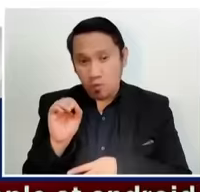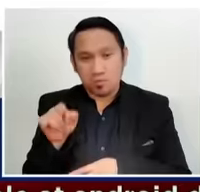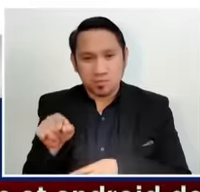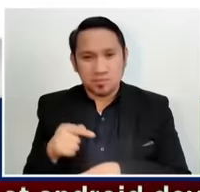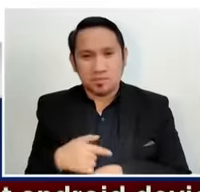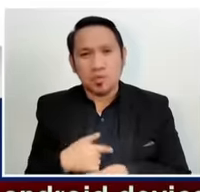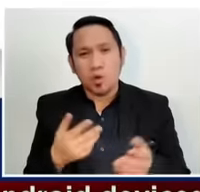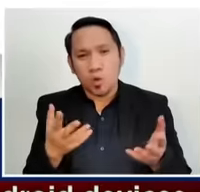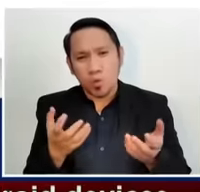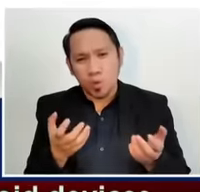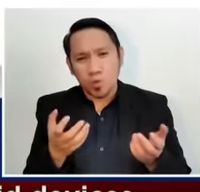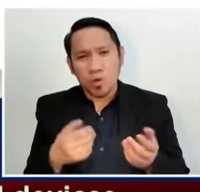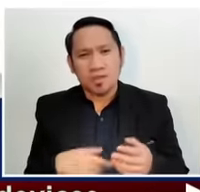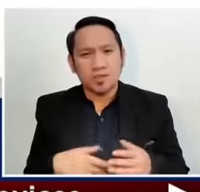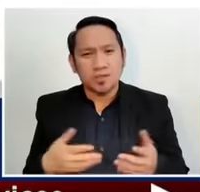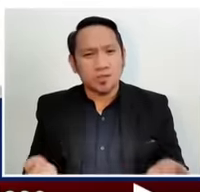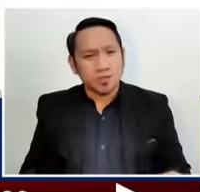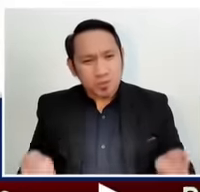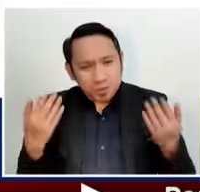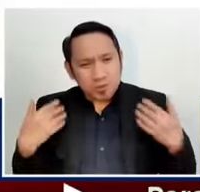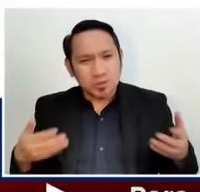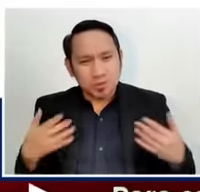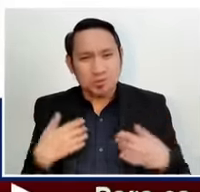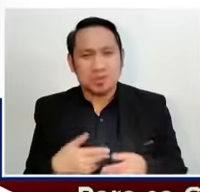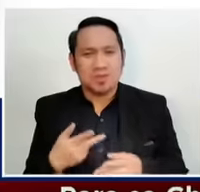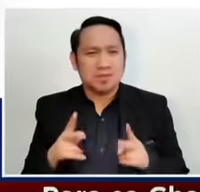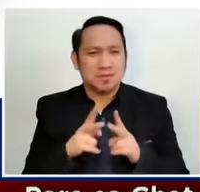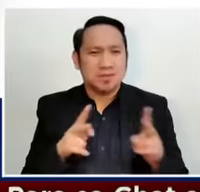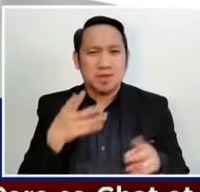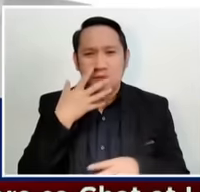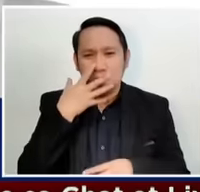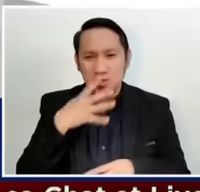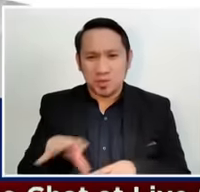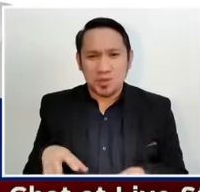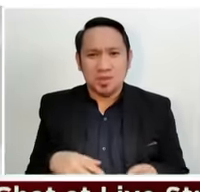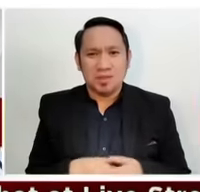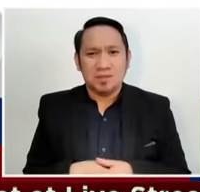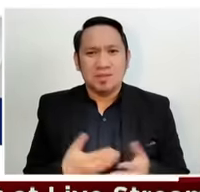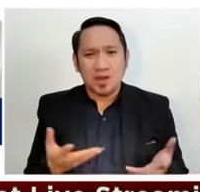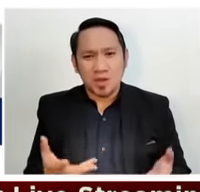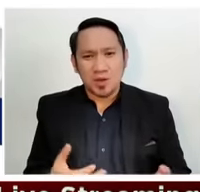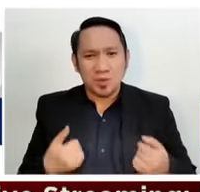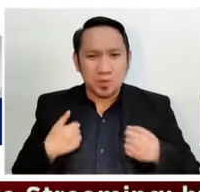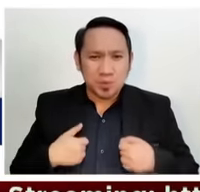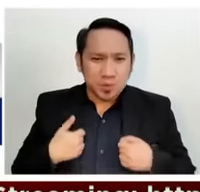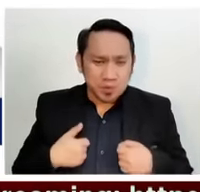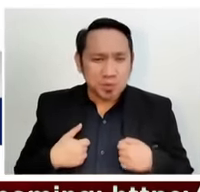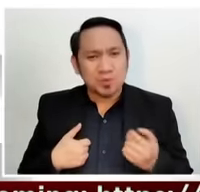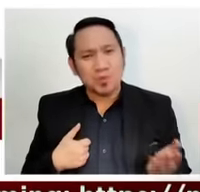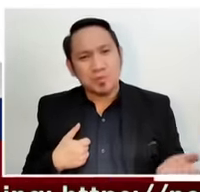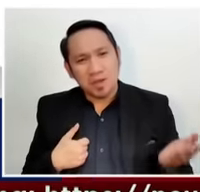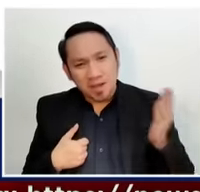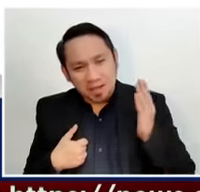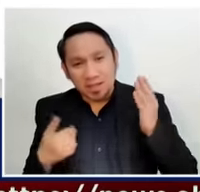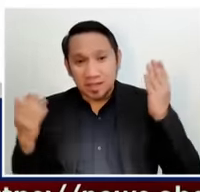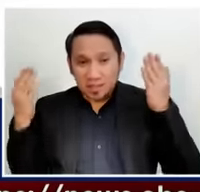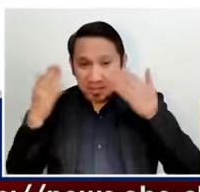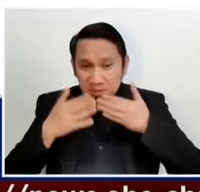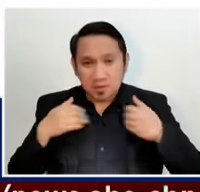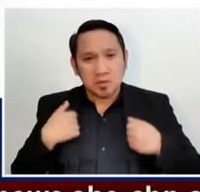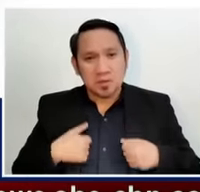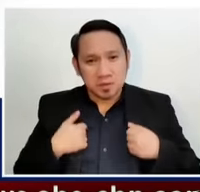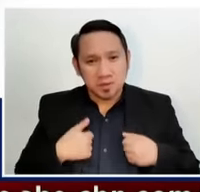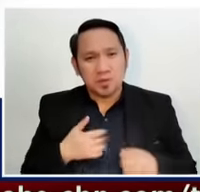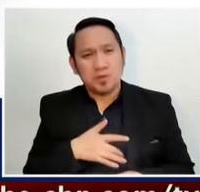gusto na rin magtampisaw. Siyempre, kung mainit, lulublob na rin ako. Biligo ako sa mag at tapos agad eh. Para medyo